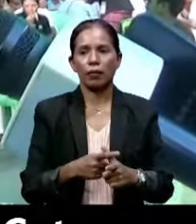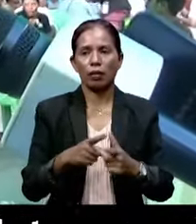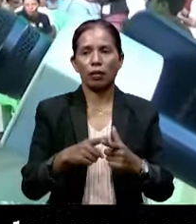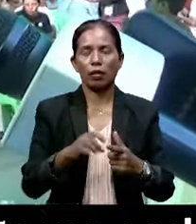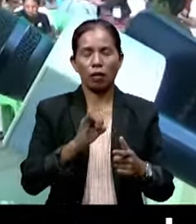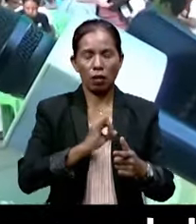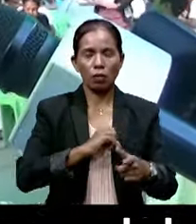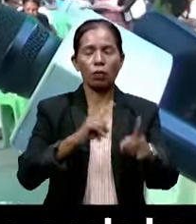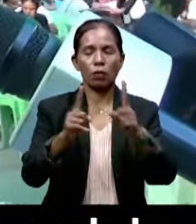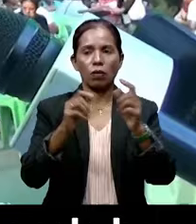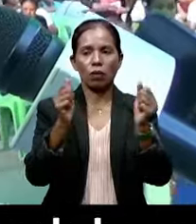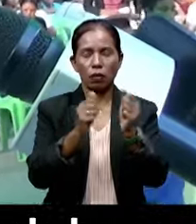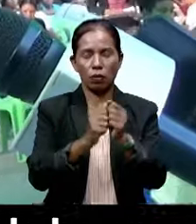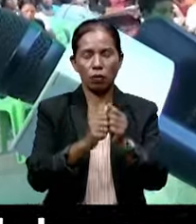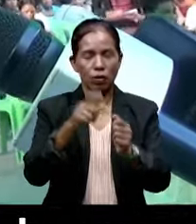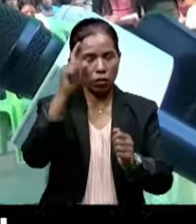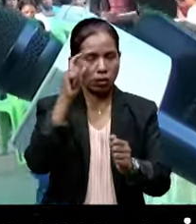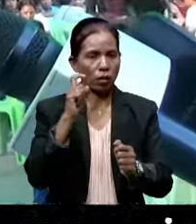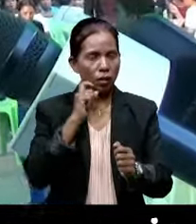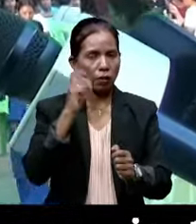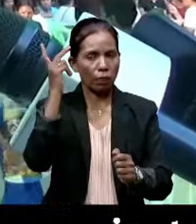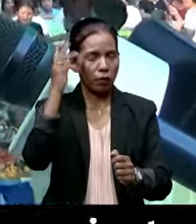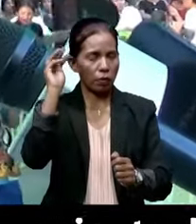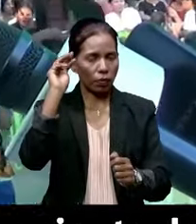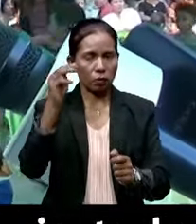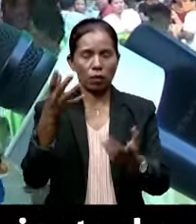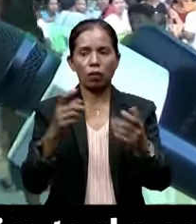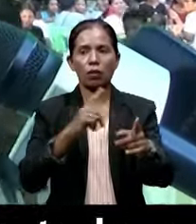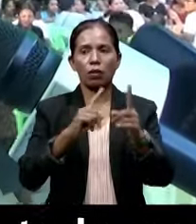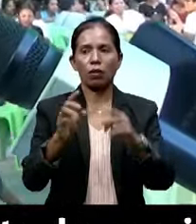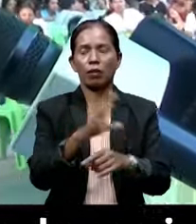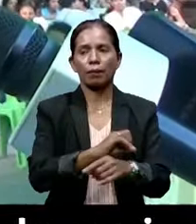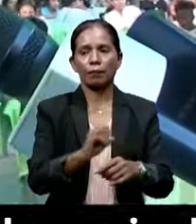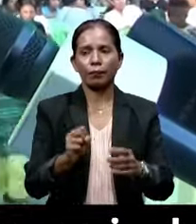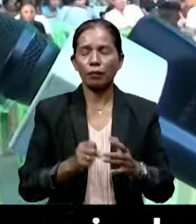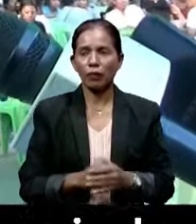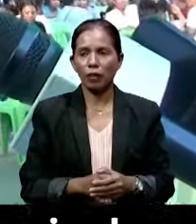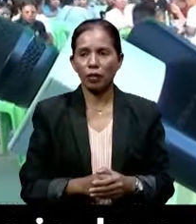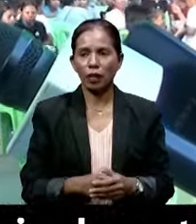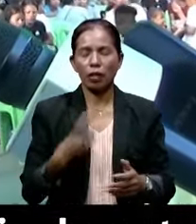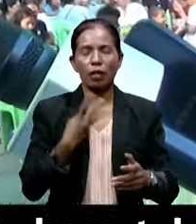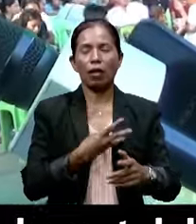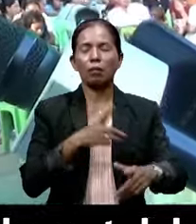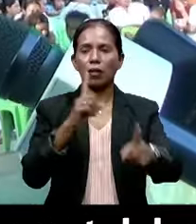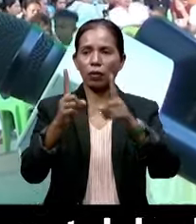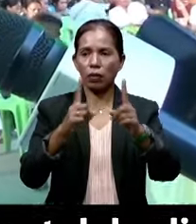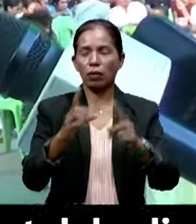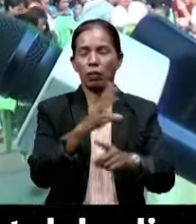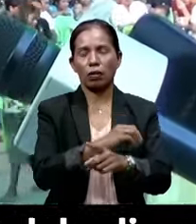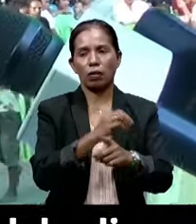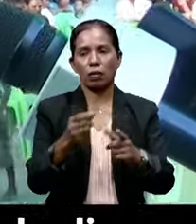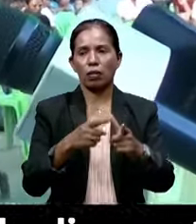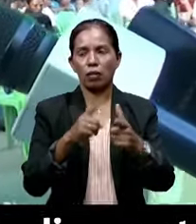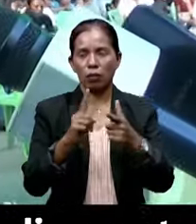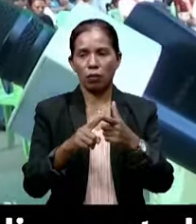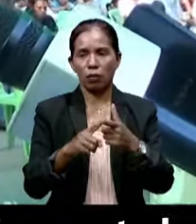leo membuat senama si premier minister dulu, dulu premier minister ni, ya 2012 saya awal sala. Ani kuliah, kau itu kumpul